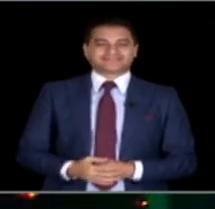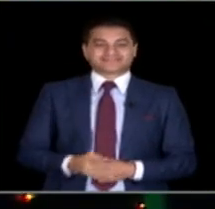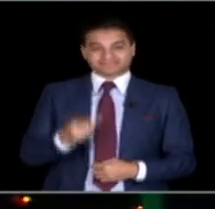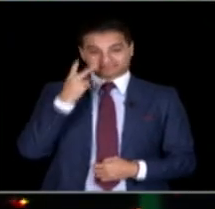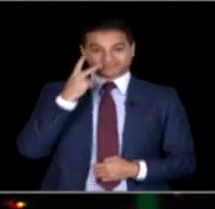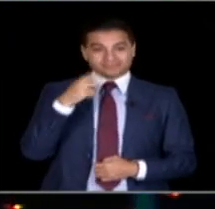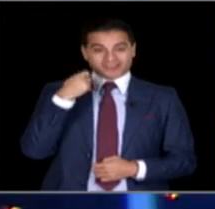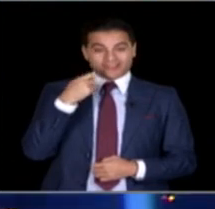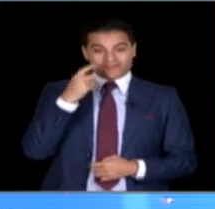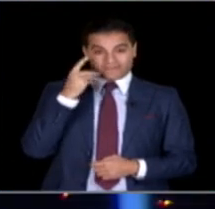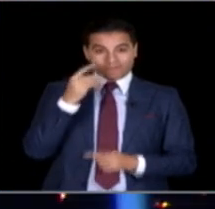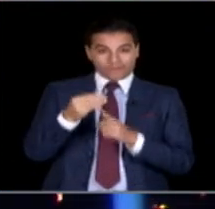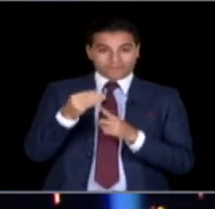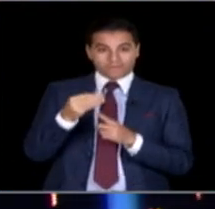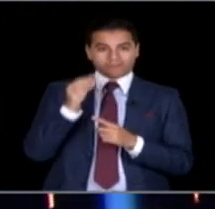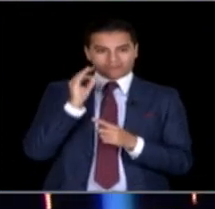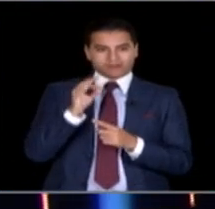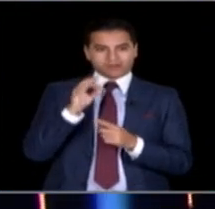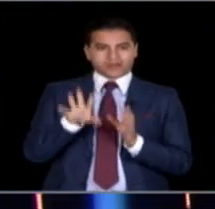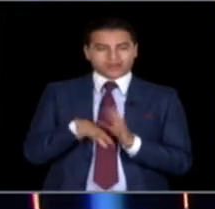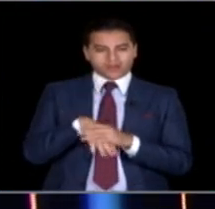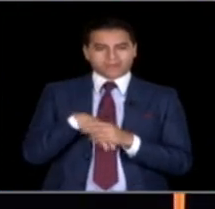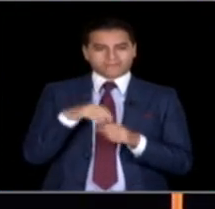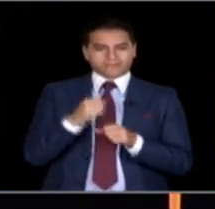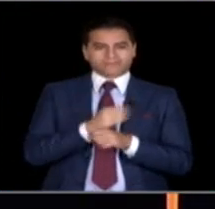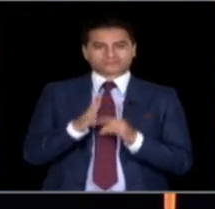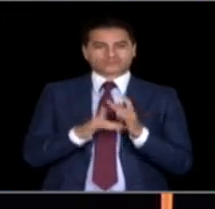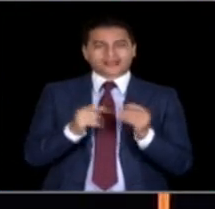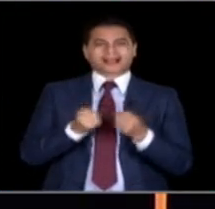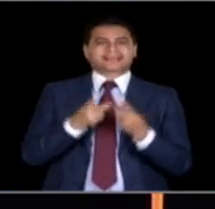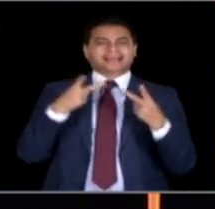متابعه؟ جداً. والله كل أعمال. مسلسل النهاية.